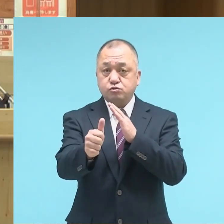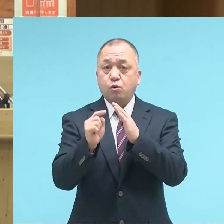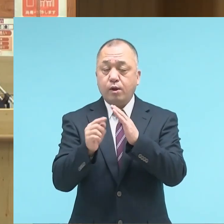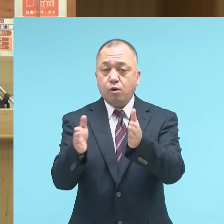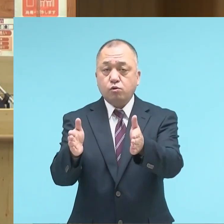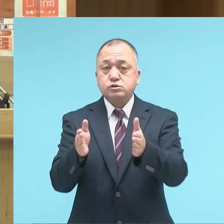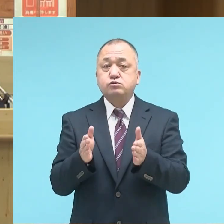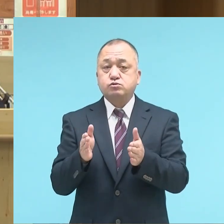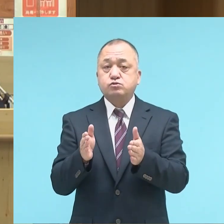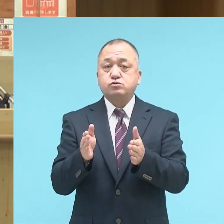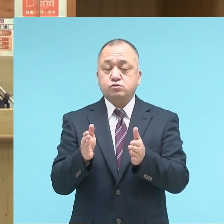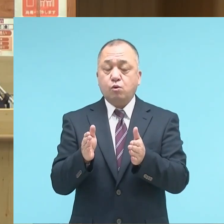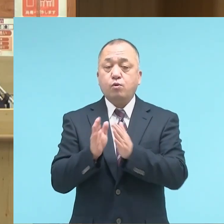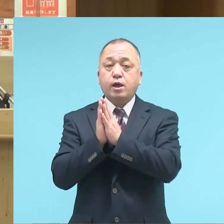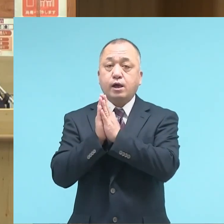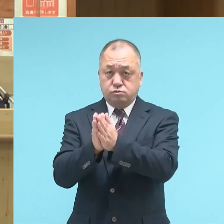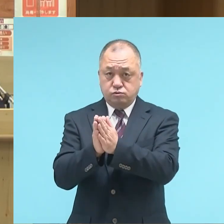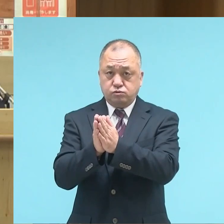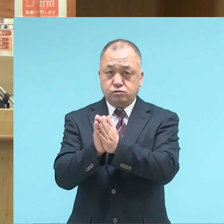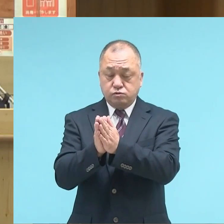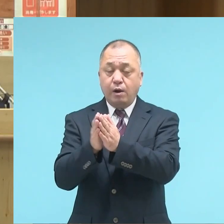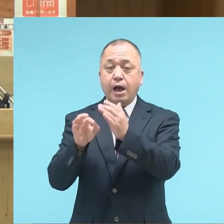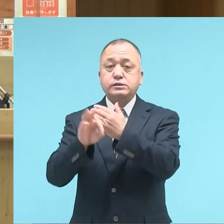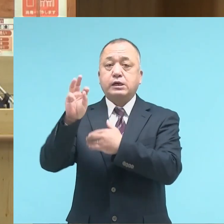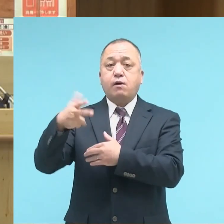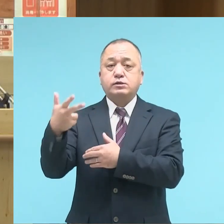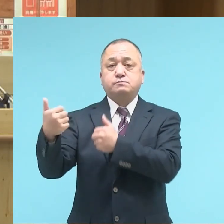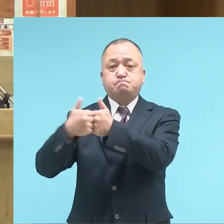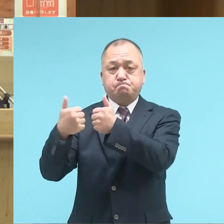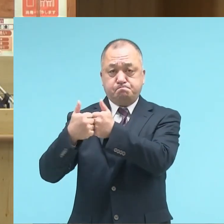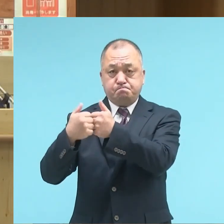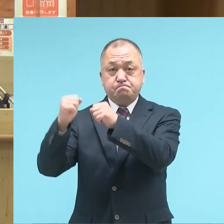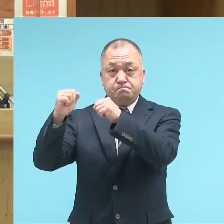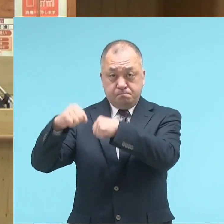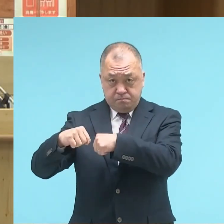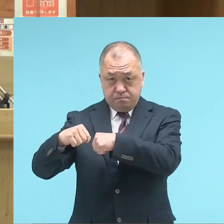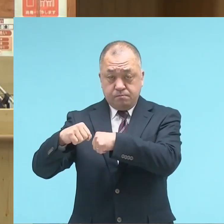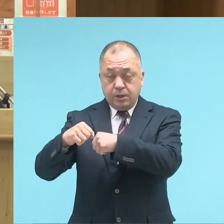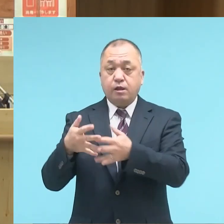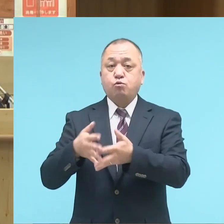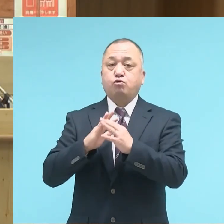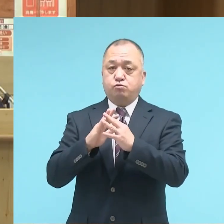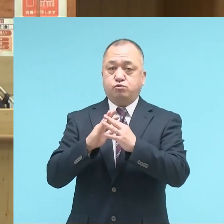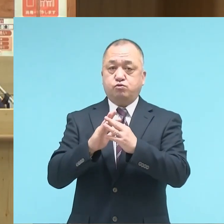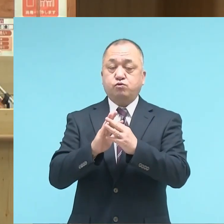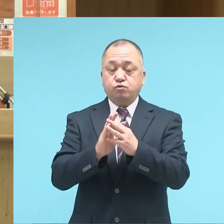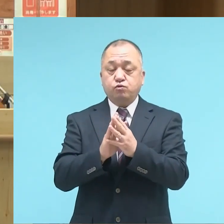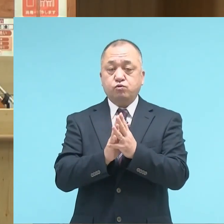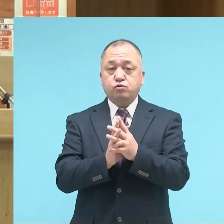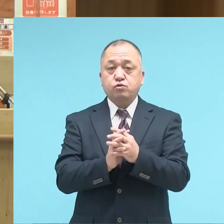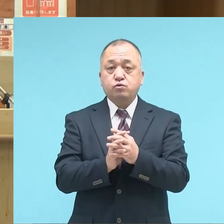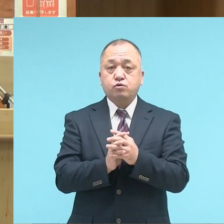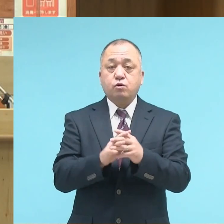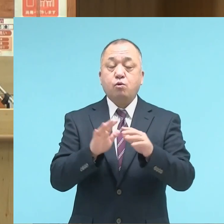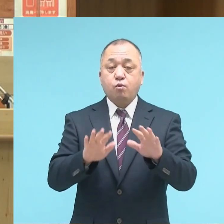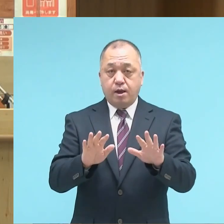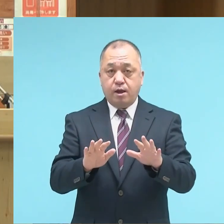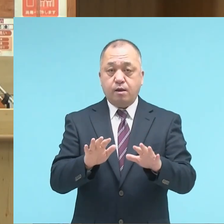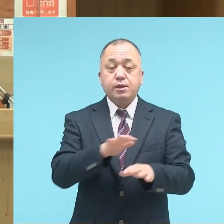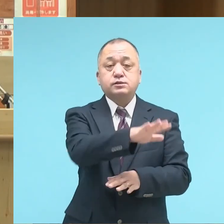ただくということを旭川市と協議をさせていただいて、取り組んでいこうということで、今